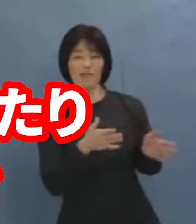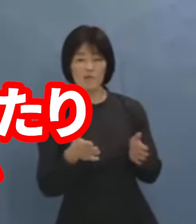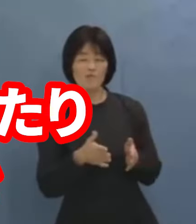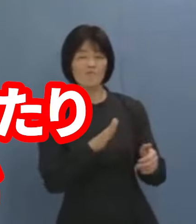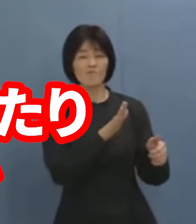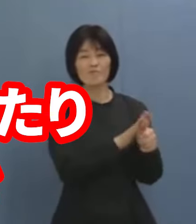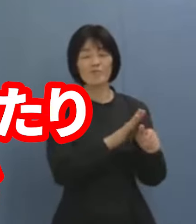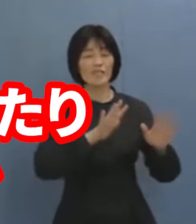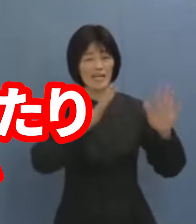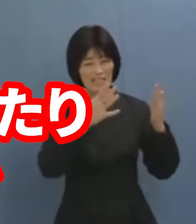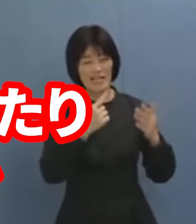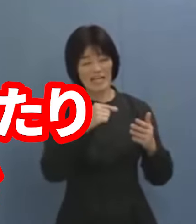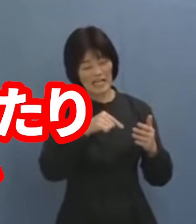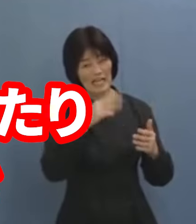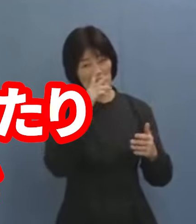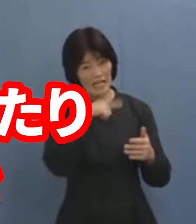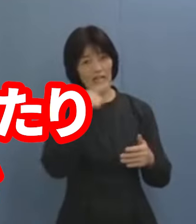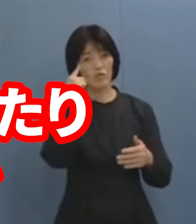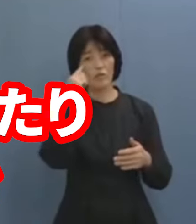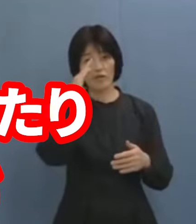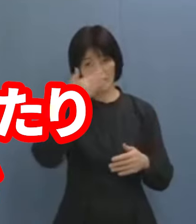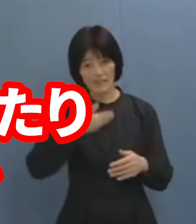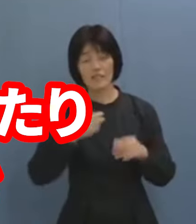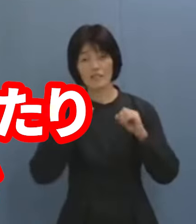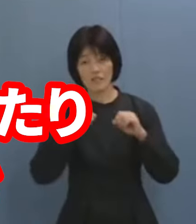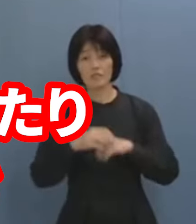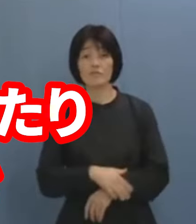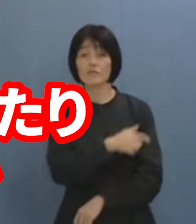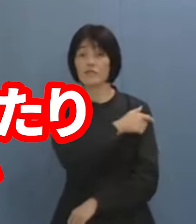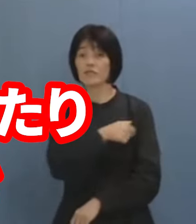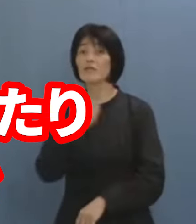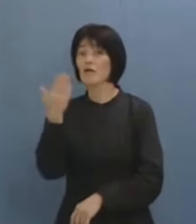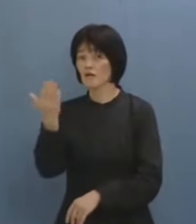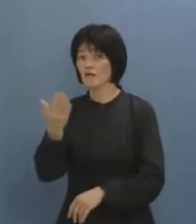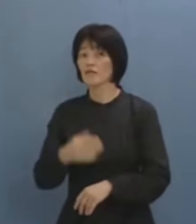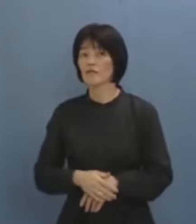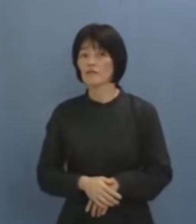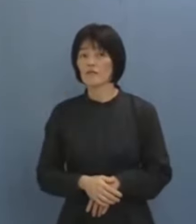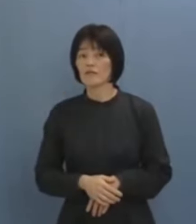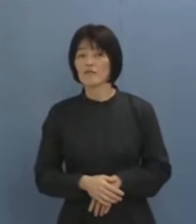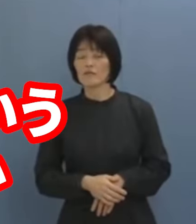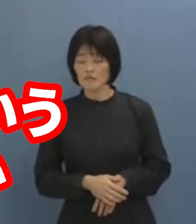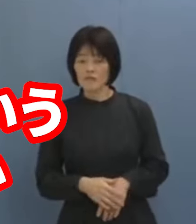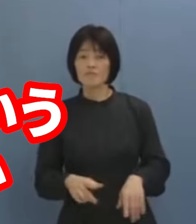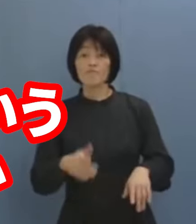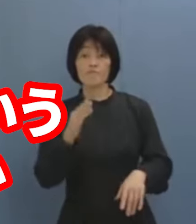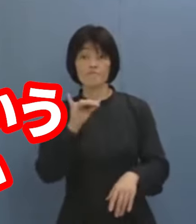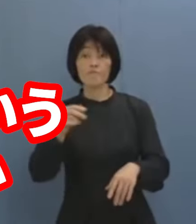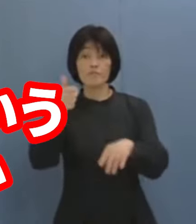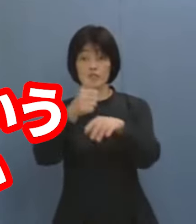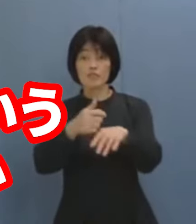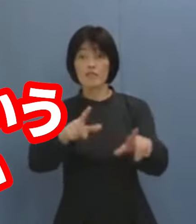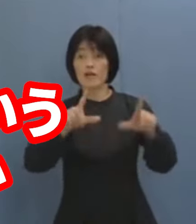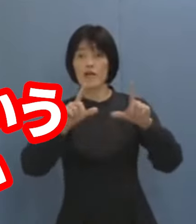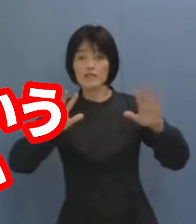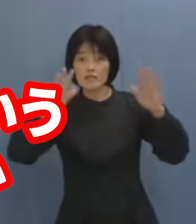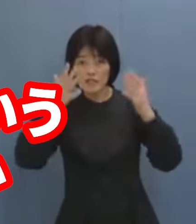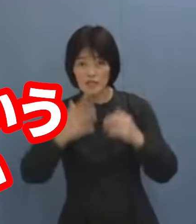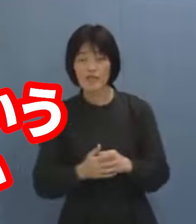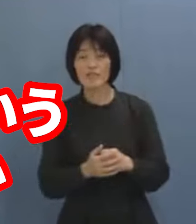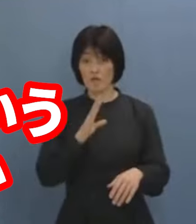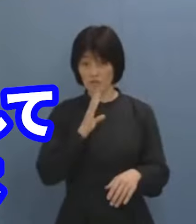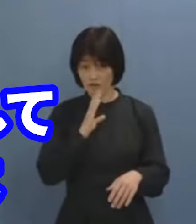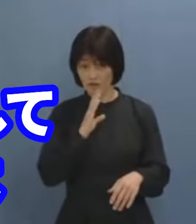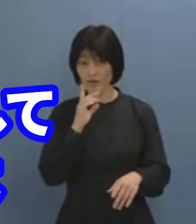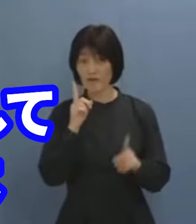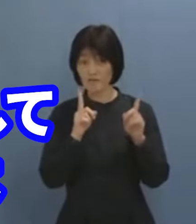。 返事が遅かったりなかったりした場合に、まあ、その方を、まあ、注意というか、まあ、叱責したような事実というのはあるんでし